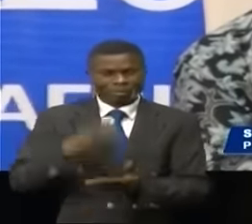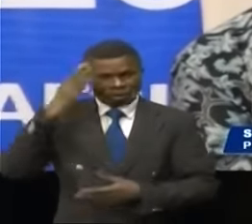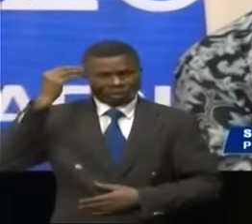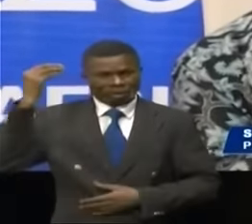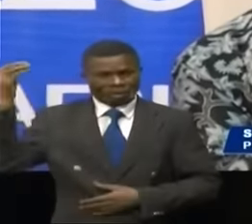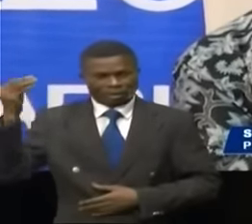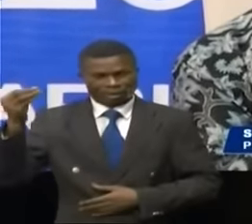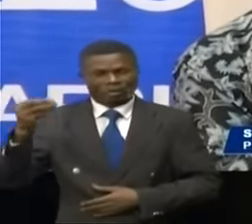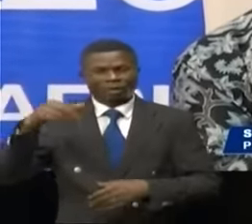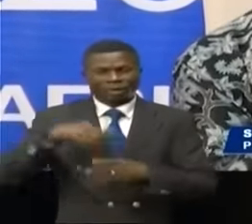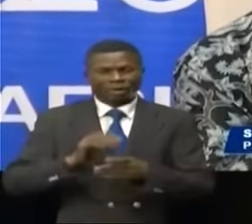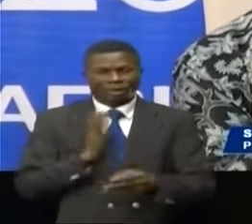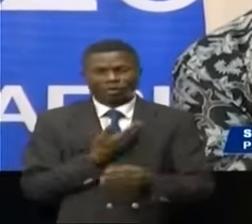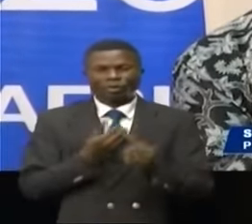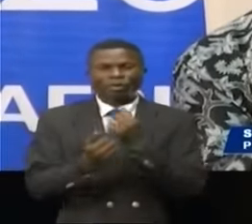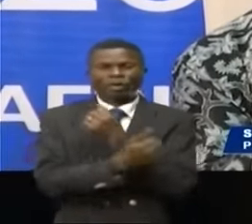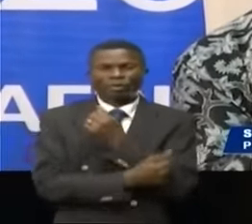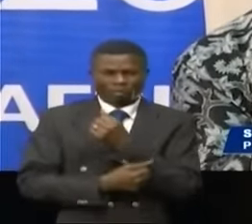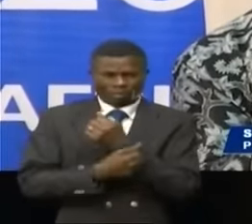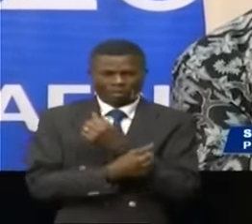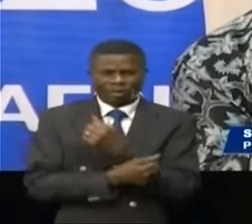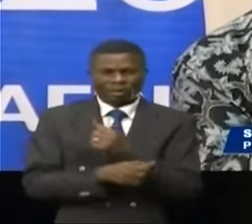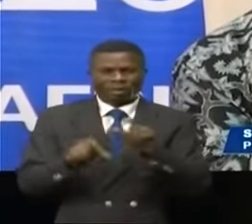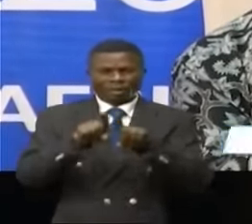ce pays et que